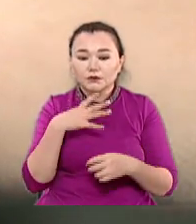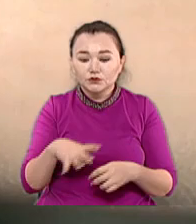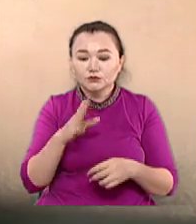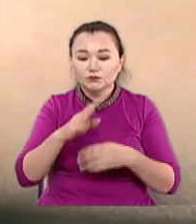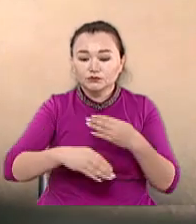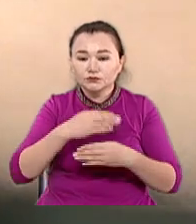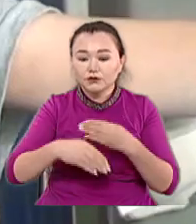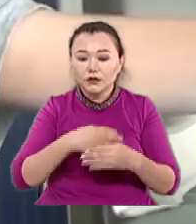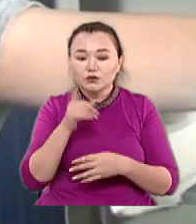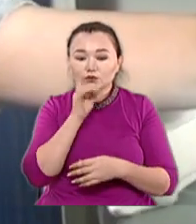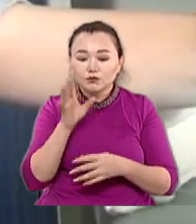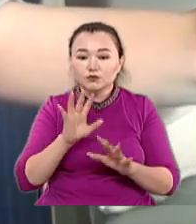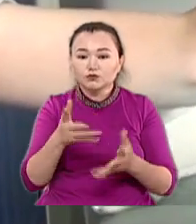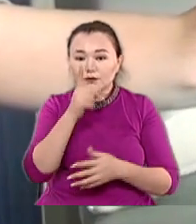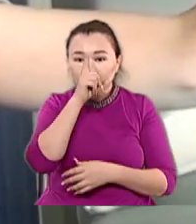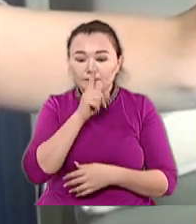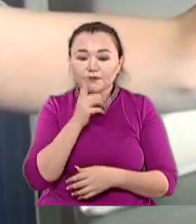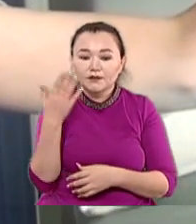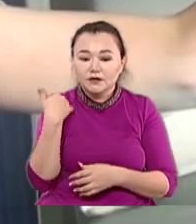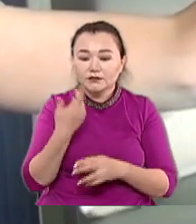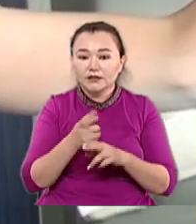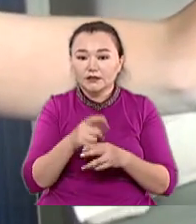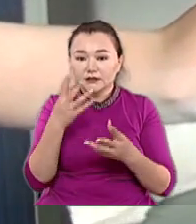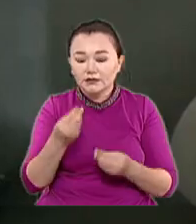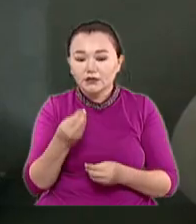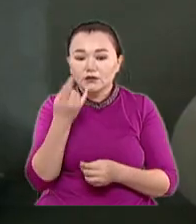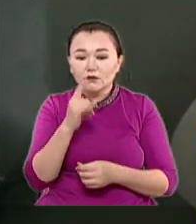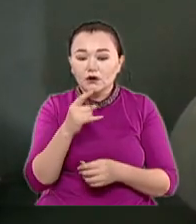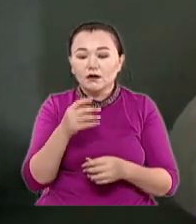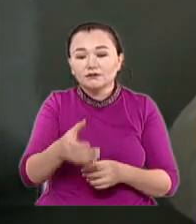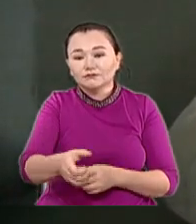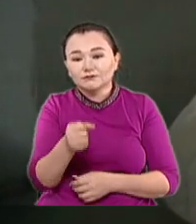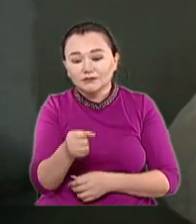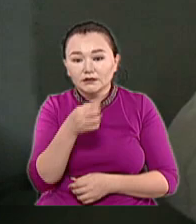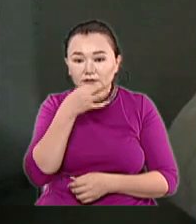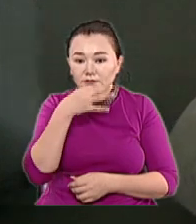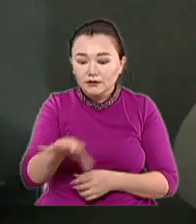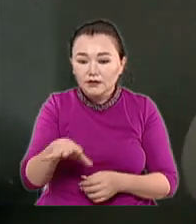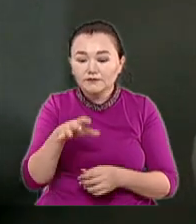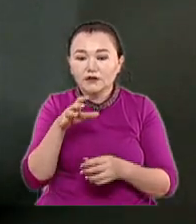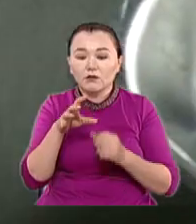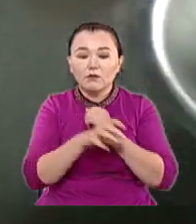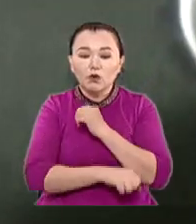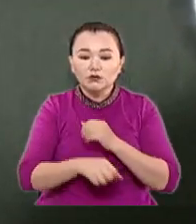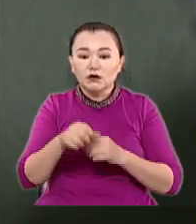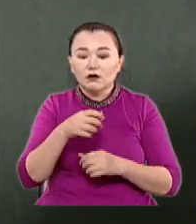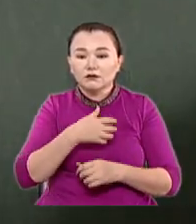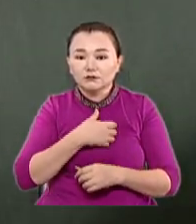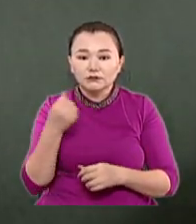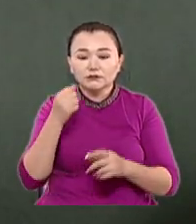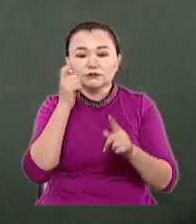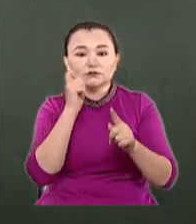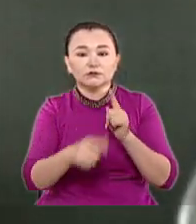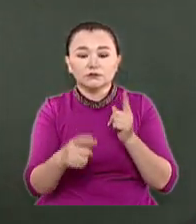келеді. Келеңсіз жағдай бір ай бұрын болған. Сол күні жеткіншекке оқушының бір қолымен амандасқаны ұнамай қалған. Артынша қайсарлық танытып сөз